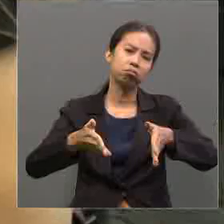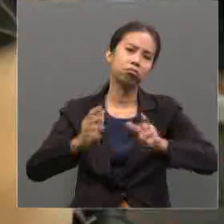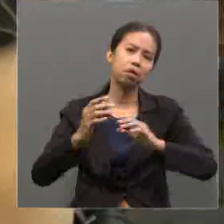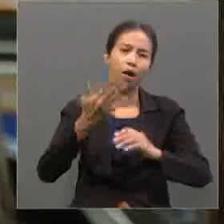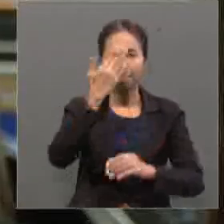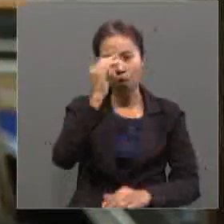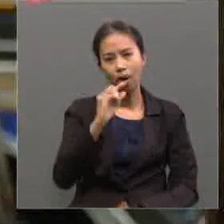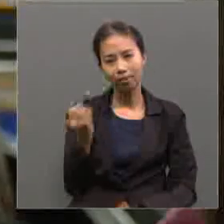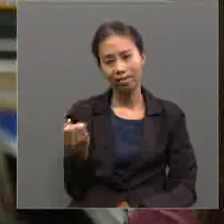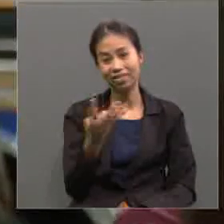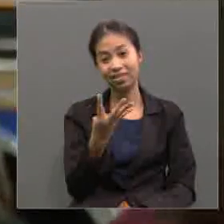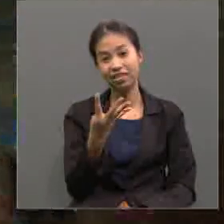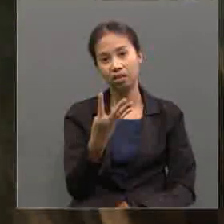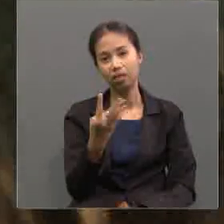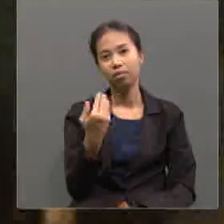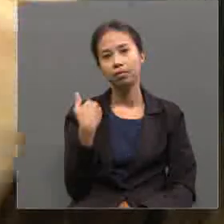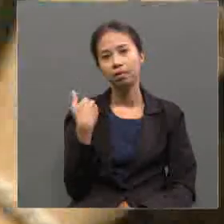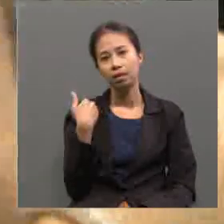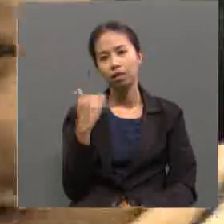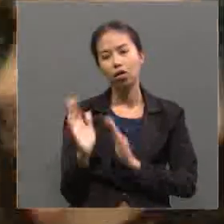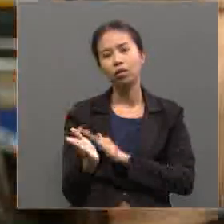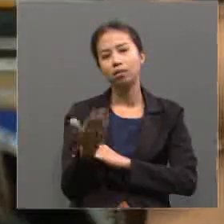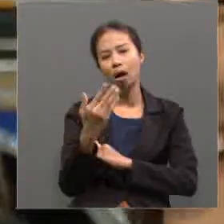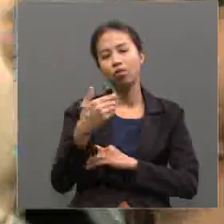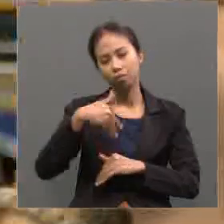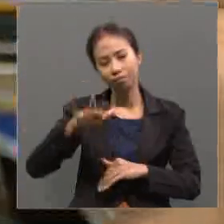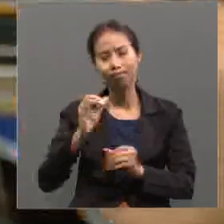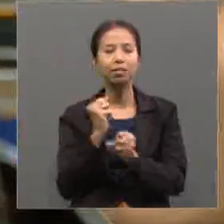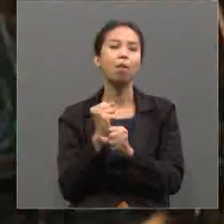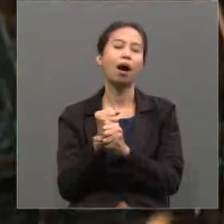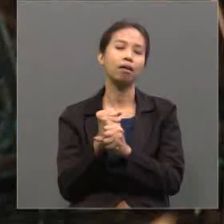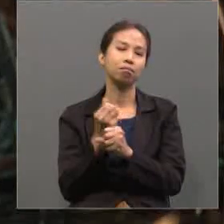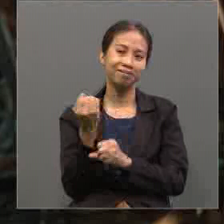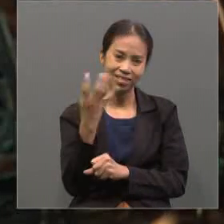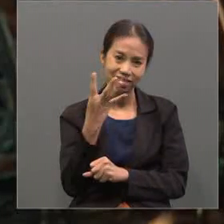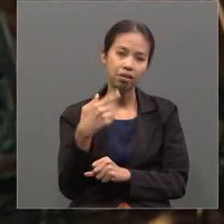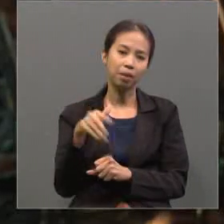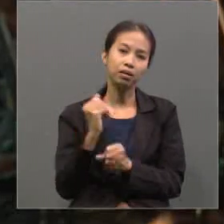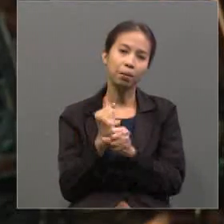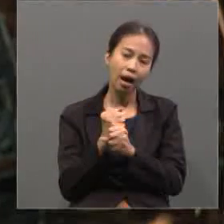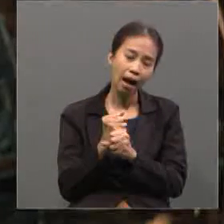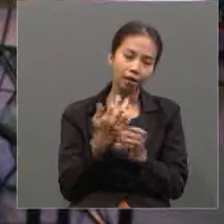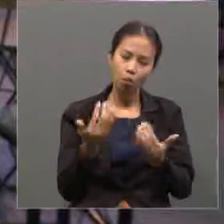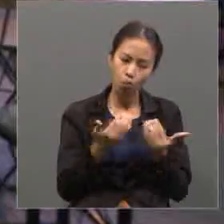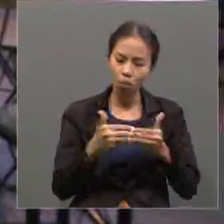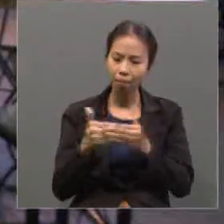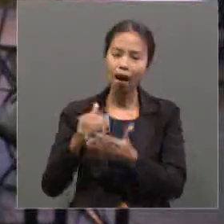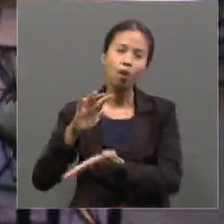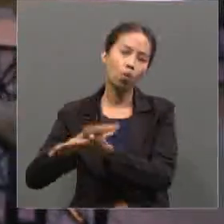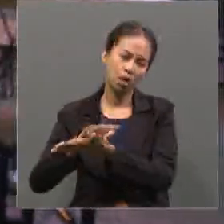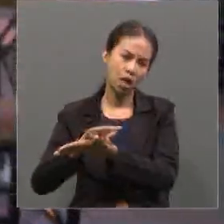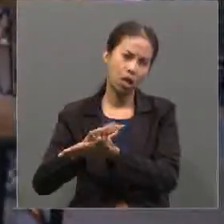พราะว่าตีสี่อ ่ ะนะคะหลายคนก็ตื่นแต่เช้ามาออกไปทำงานกันแล้วเตรียมตัวออกไปส่งลูกกันแล้วเนี่ยนะคะ